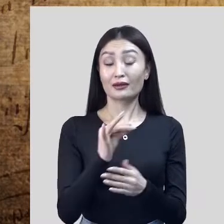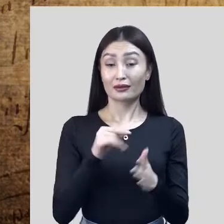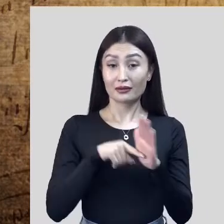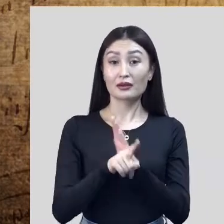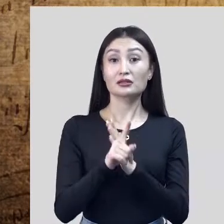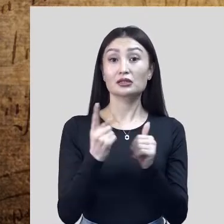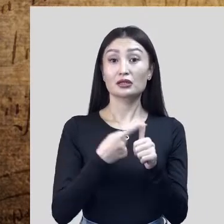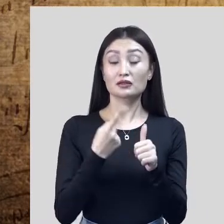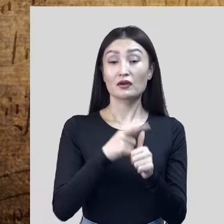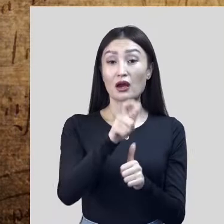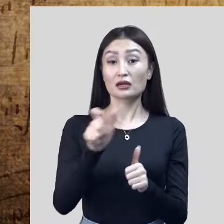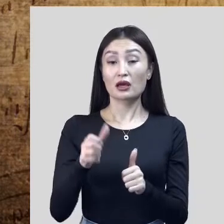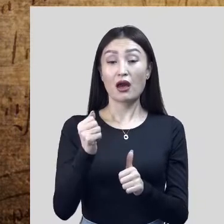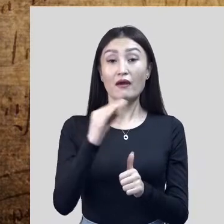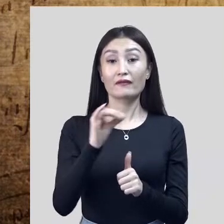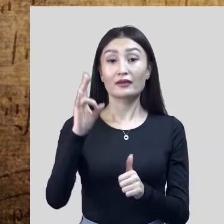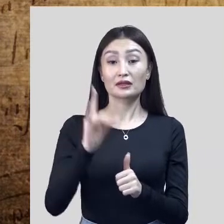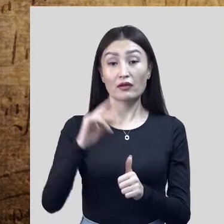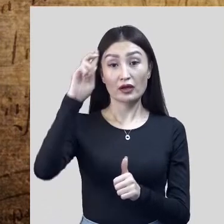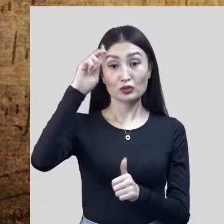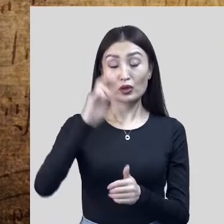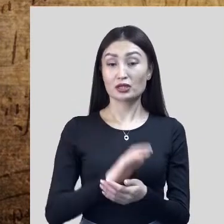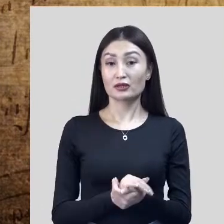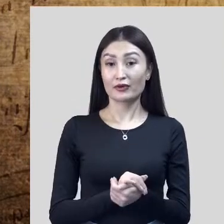стали называться гражданами Афинского государства.